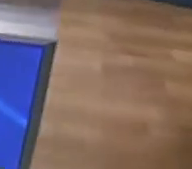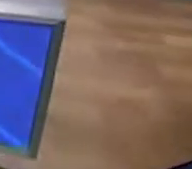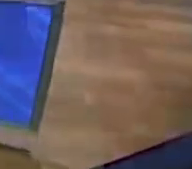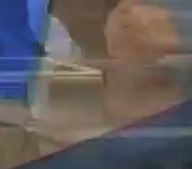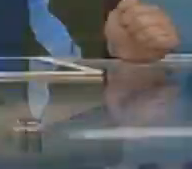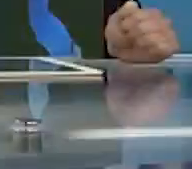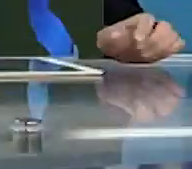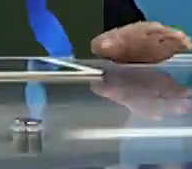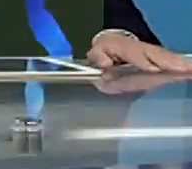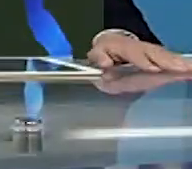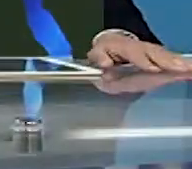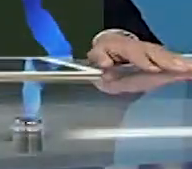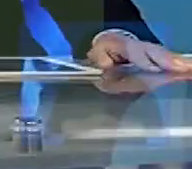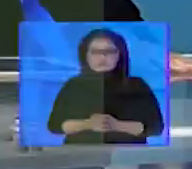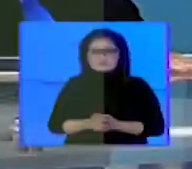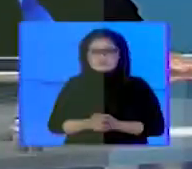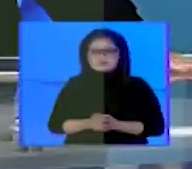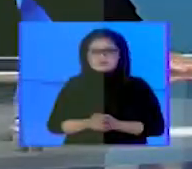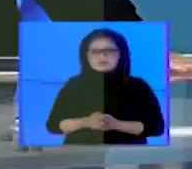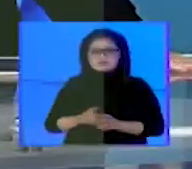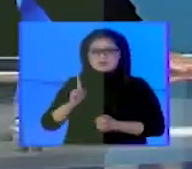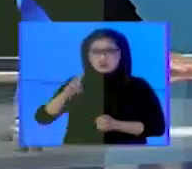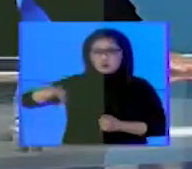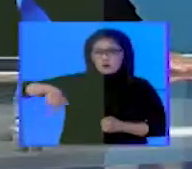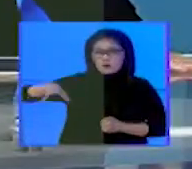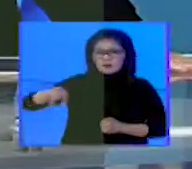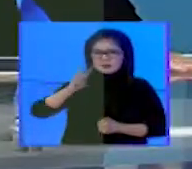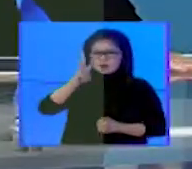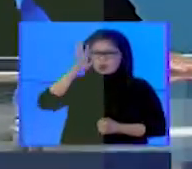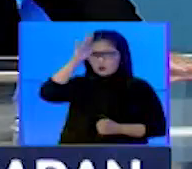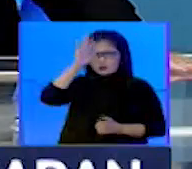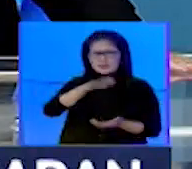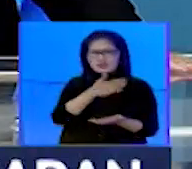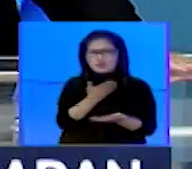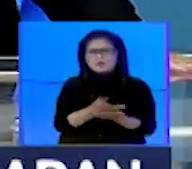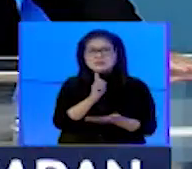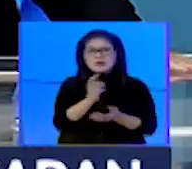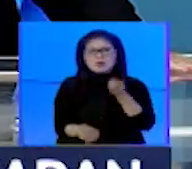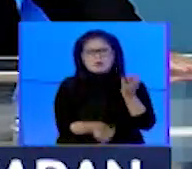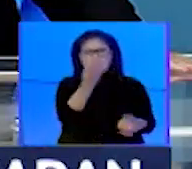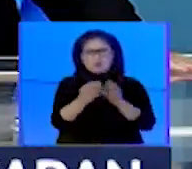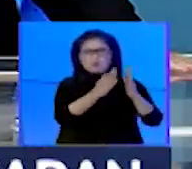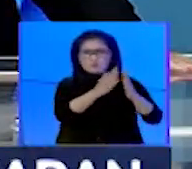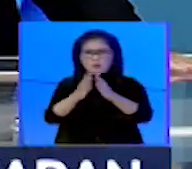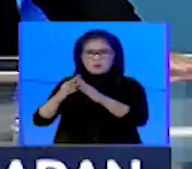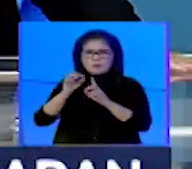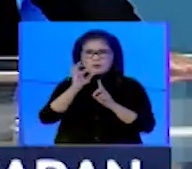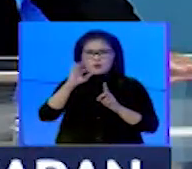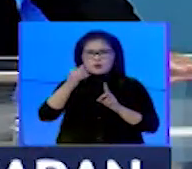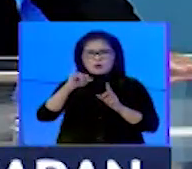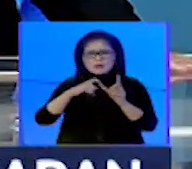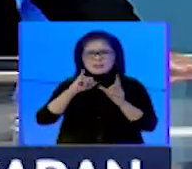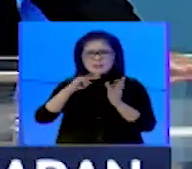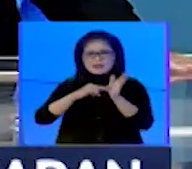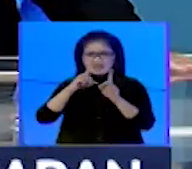Hai kelelawar kami tiga orang dalam satu keluarga tewas akibat kebakaran di Perumahan Poris Indah Cipondoh